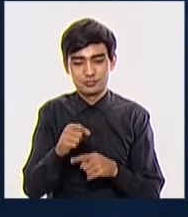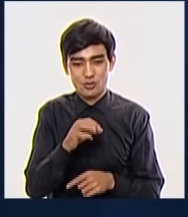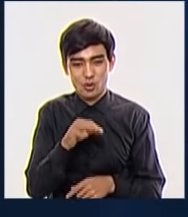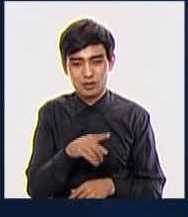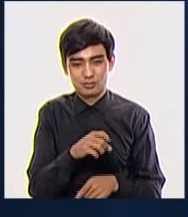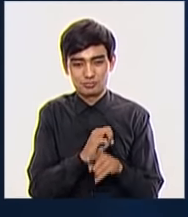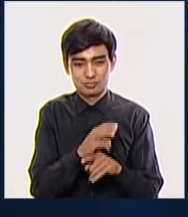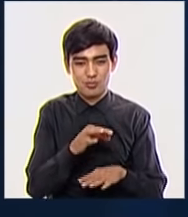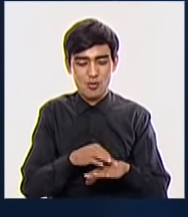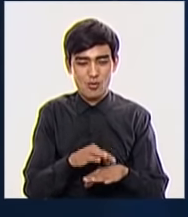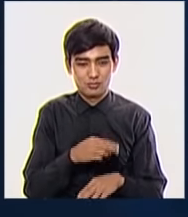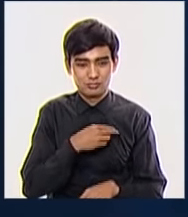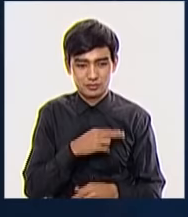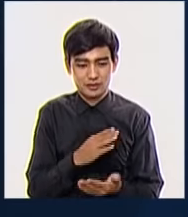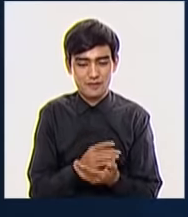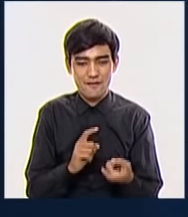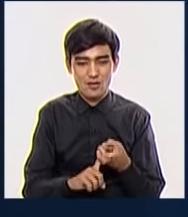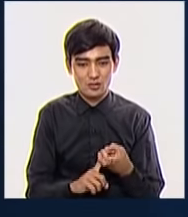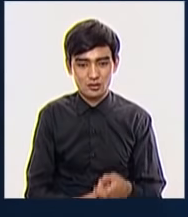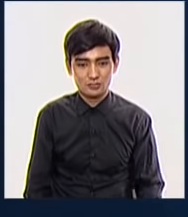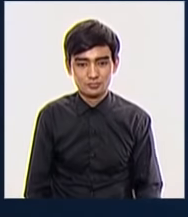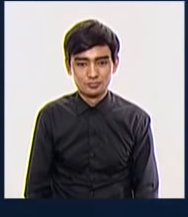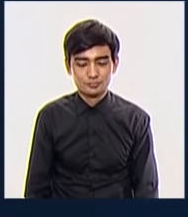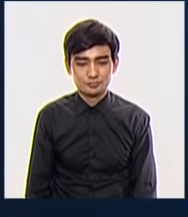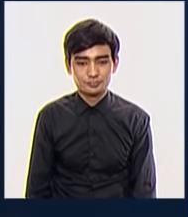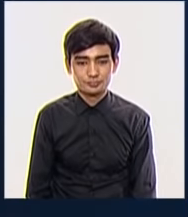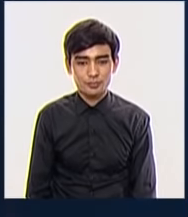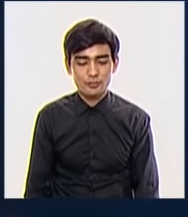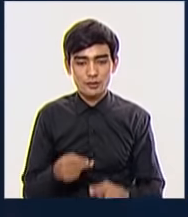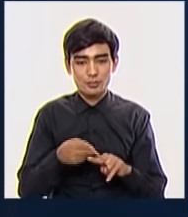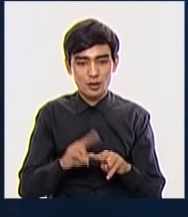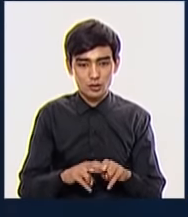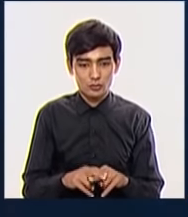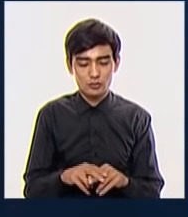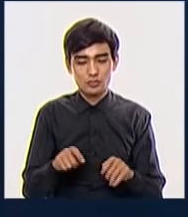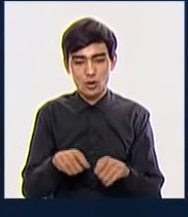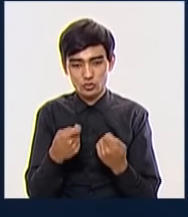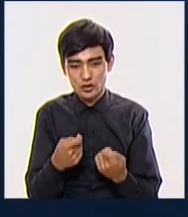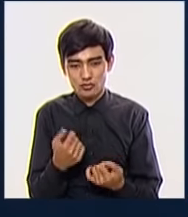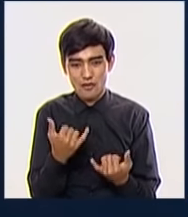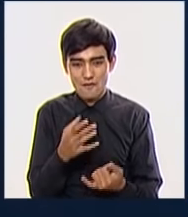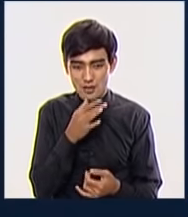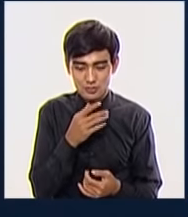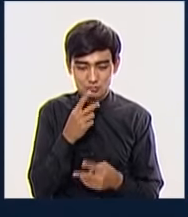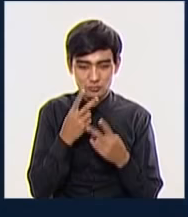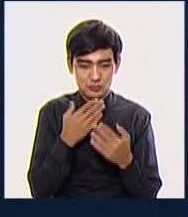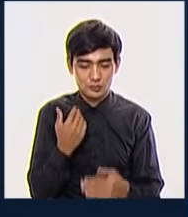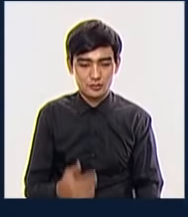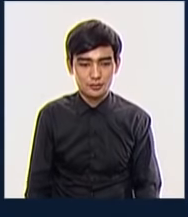этой смертельной вирусной инфекции. Поэтому никаких нарушений в данном случае не